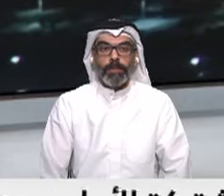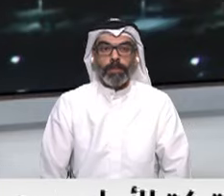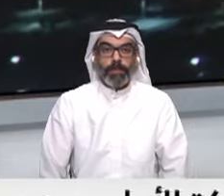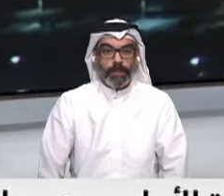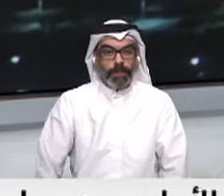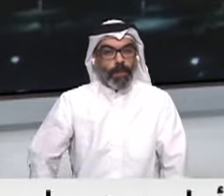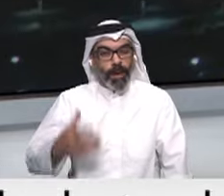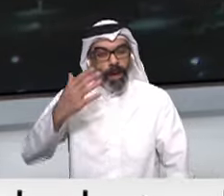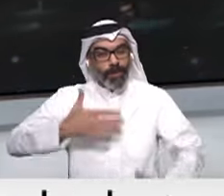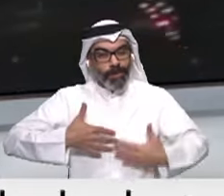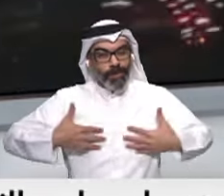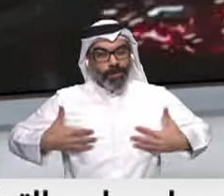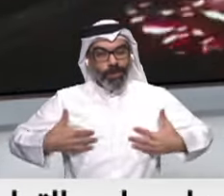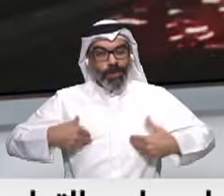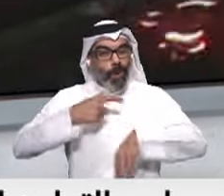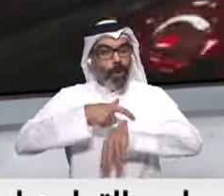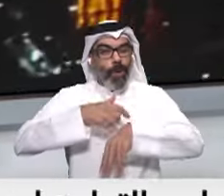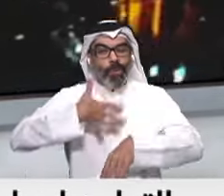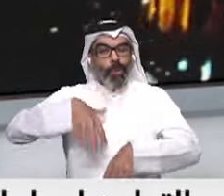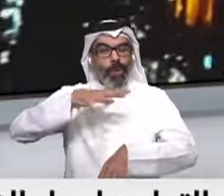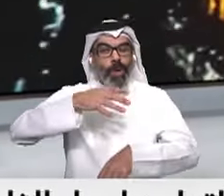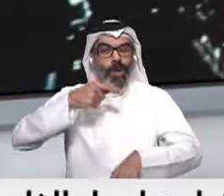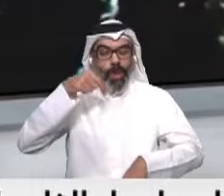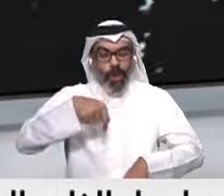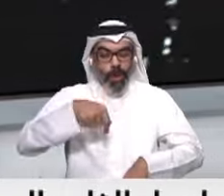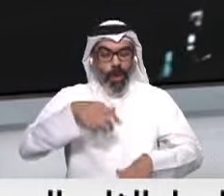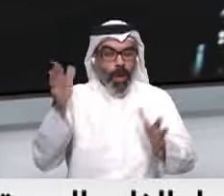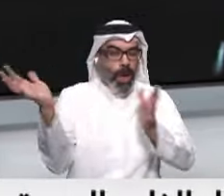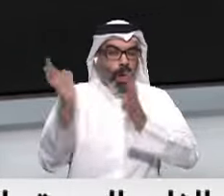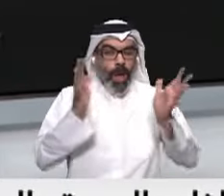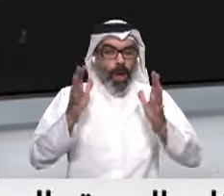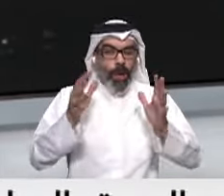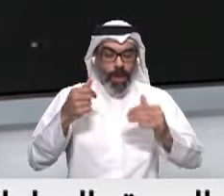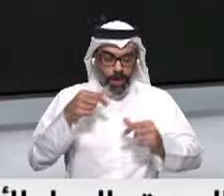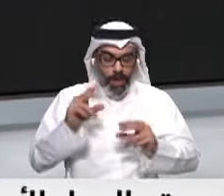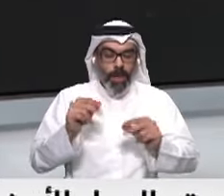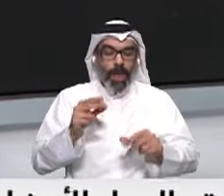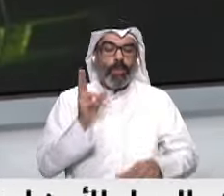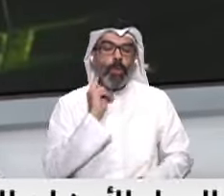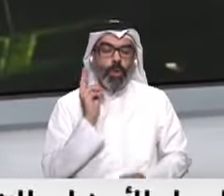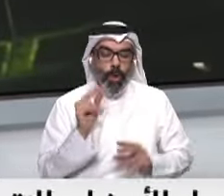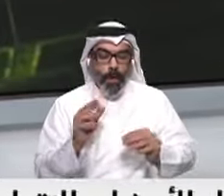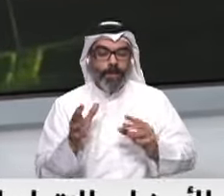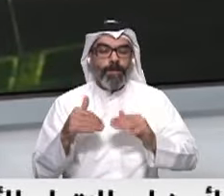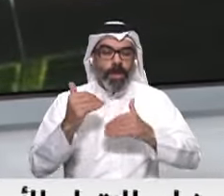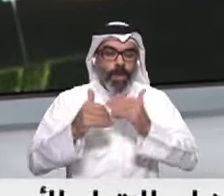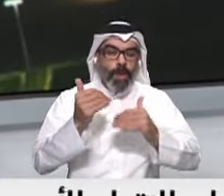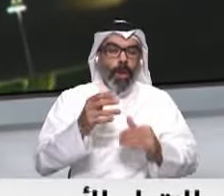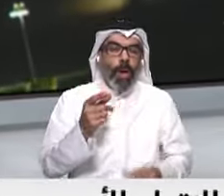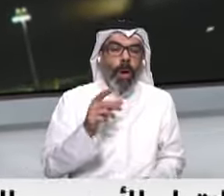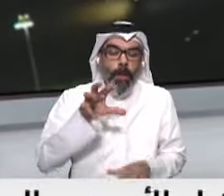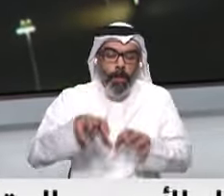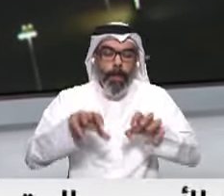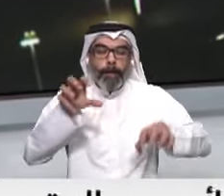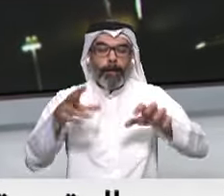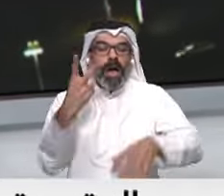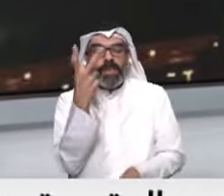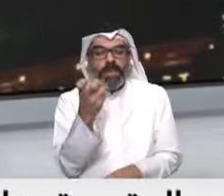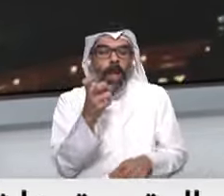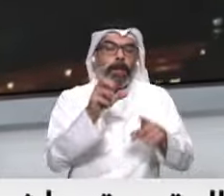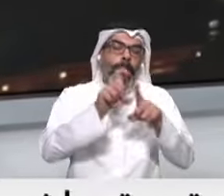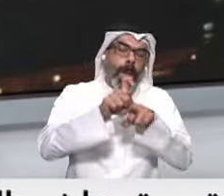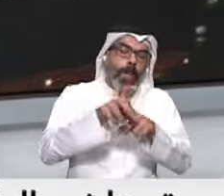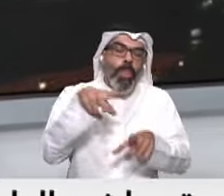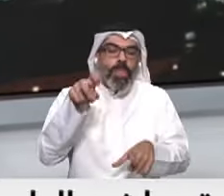اسعد الله اوقاتكم اعزائي المشاهدين الهوا الكوس راح يستمر ويانا لعده ايام ونسب الرطوبه متفاوته من منطقه الى اخرى تصل الى 70 وال 80 وال